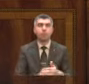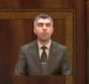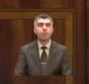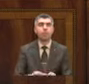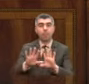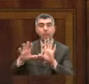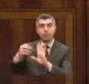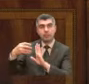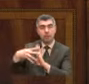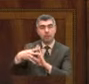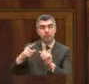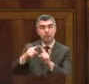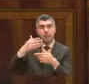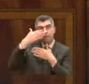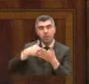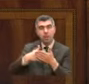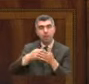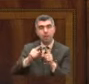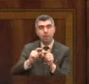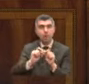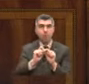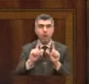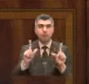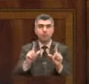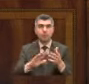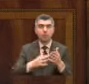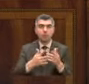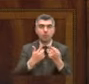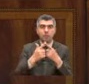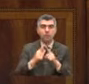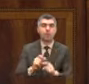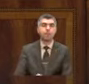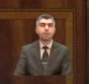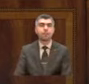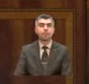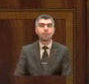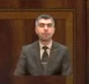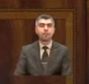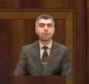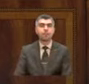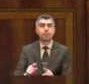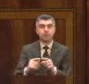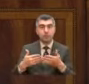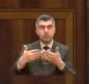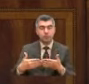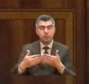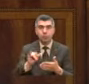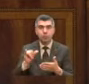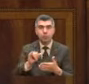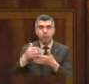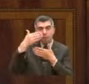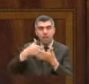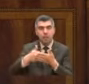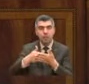المغرب يعتبر من النماذج الناجحة وخاصة بالنسبة للطاقات المتجددة. الرهان الآن هو أن يتمكن المغرب من